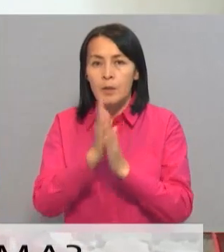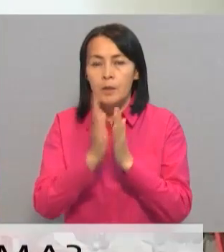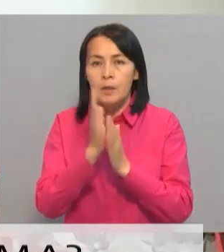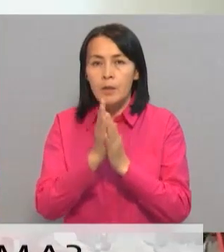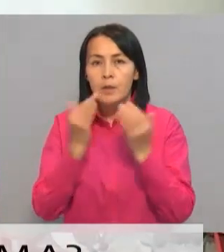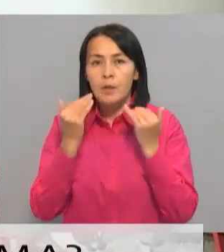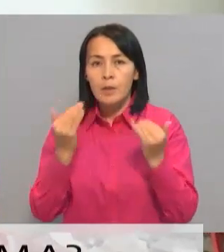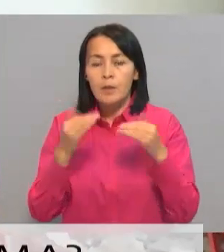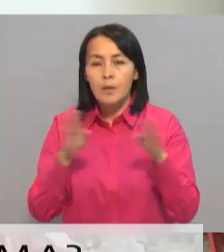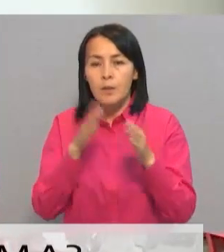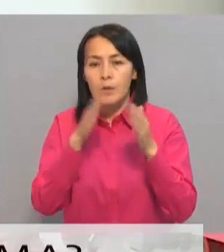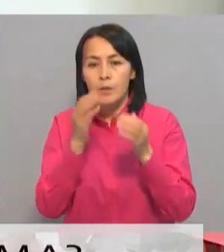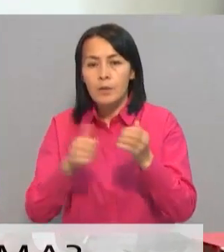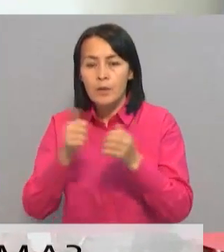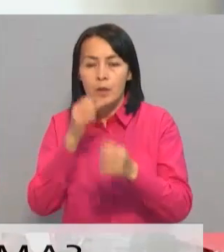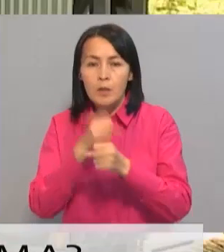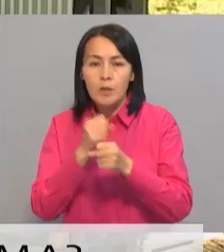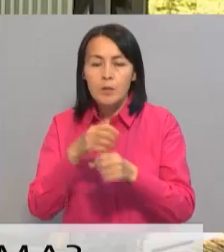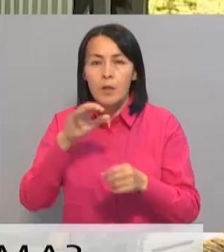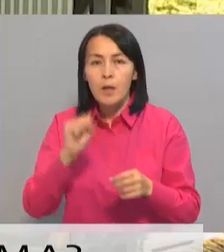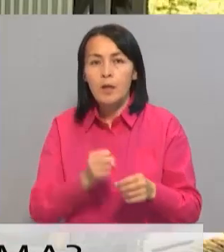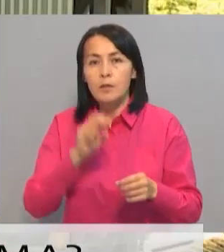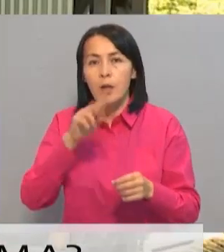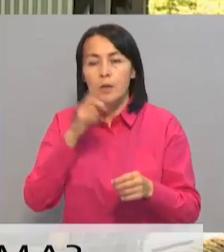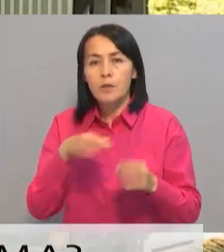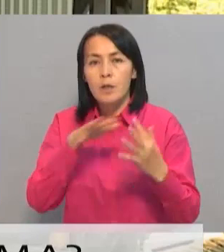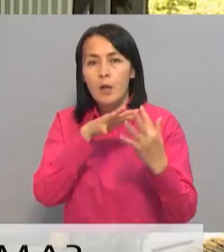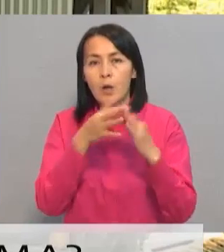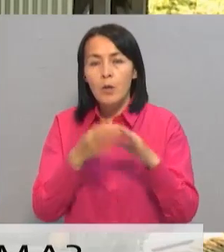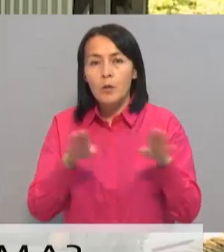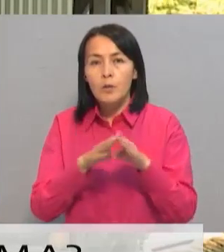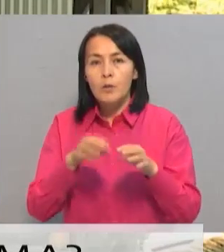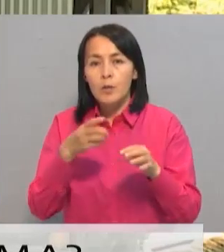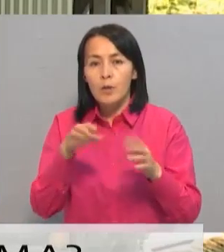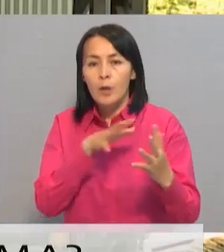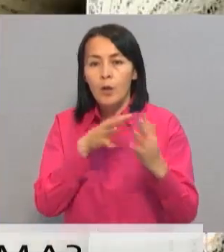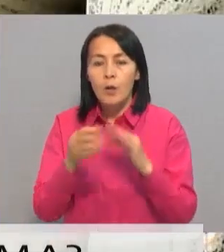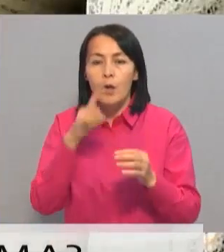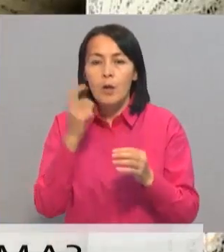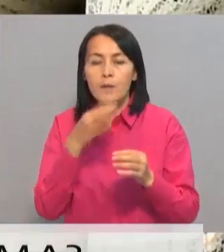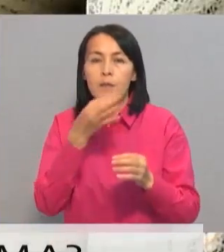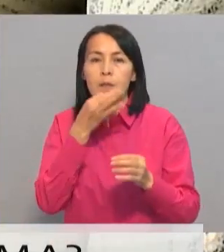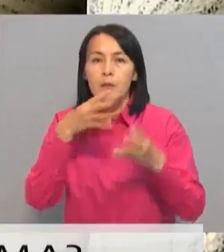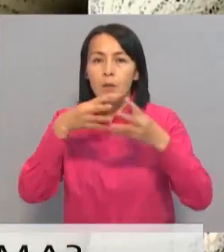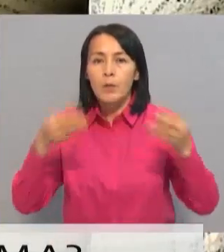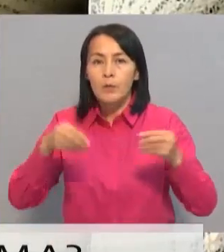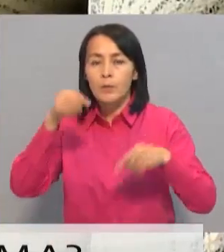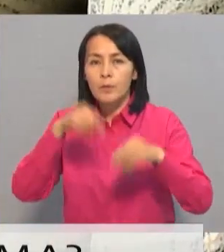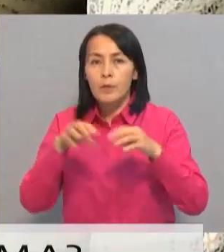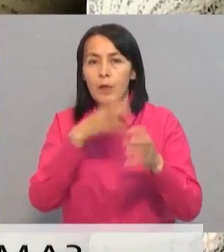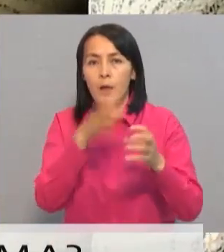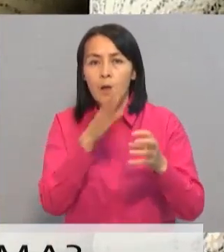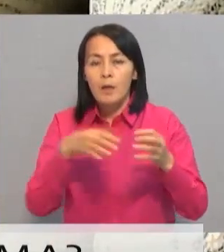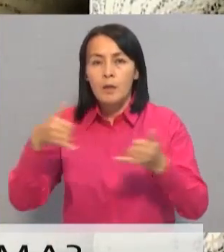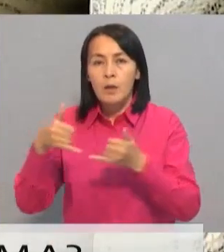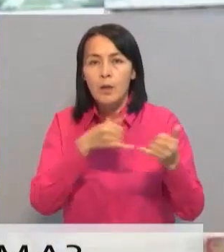катар үйүргелик жерлеринде игерипти. Аязхан Калыбеков ауылдык округуна карасты. Төрткүл ауылындагы шаруалар эрте көктөмдө эккен 40 кабат менен